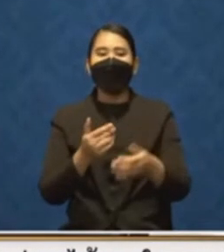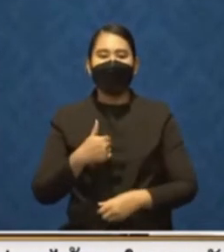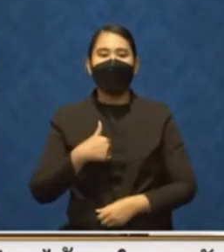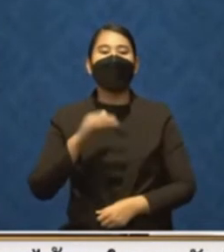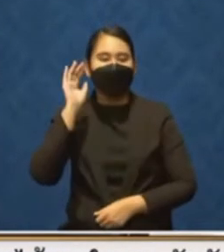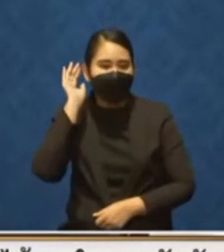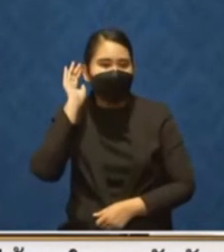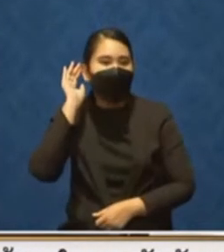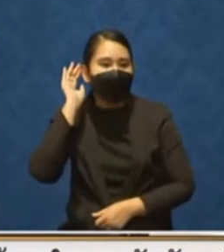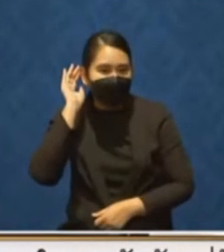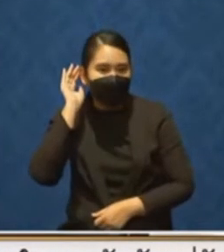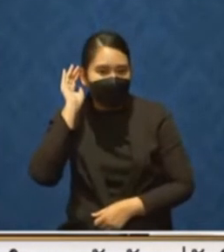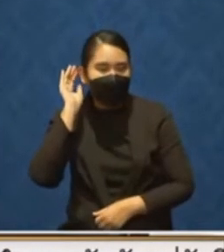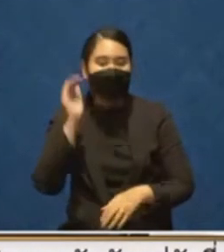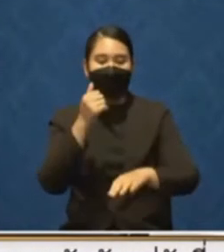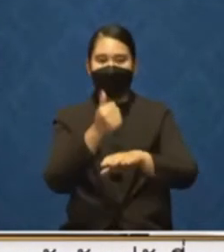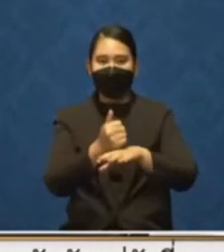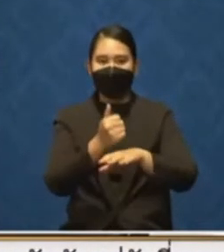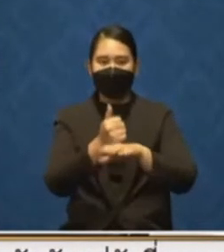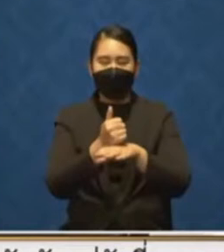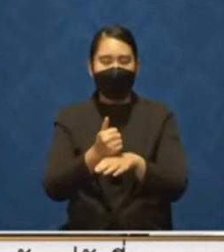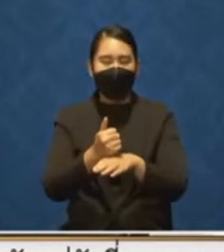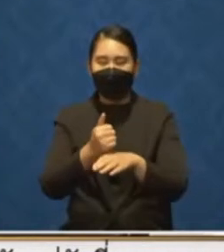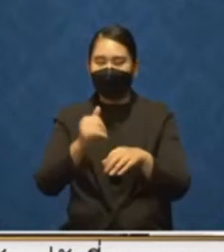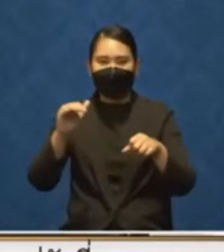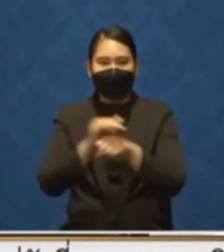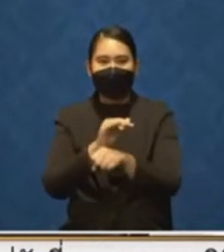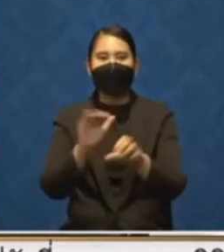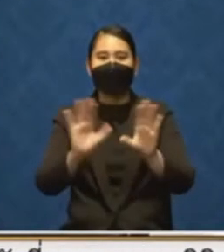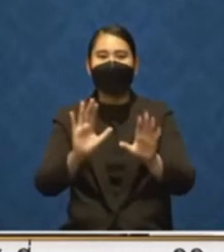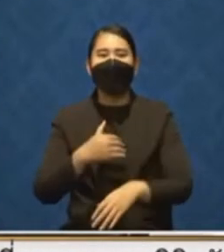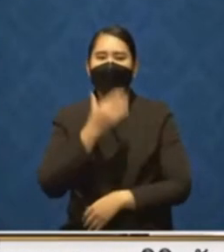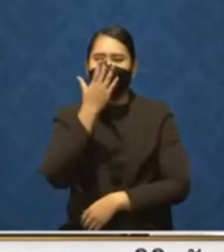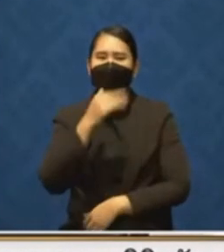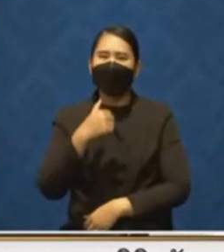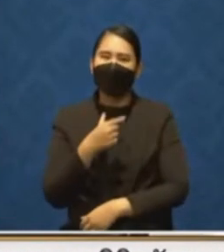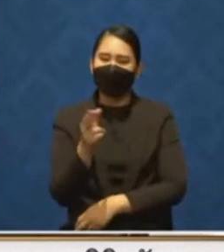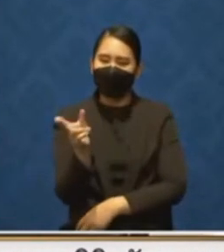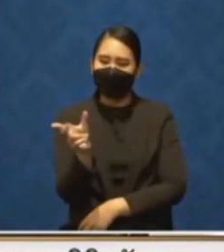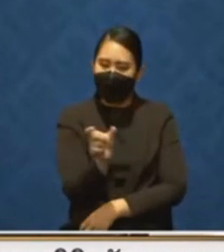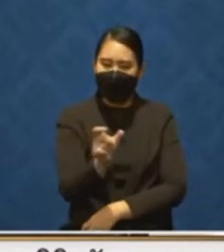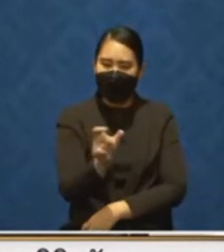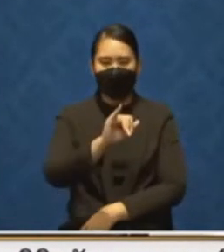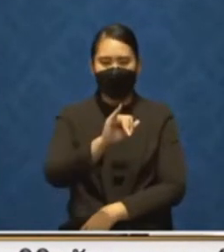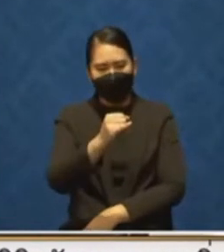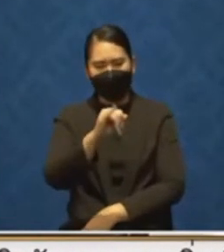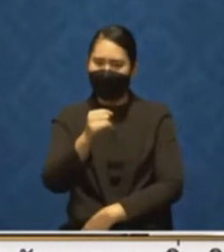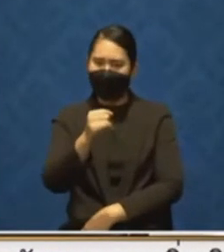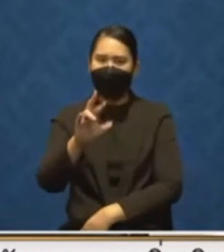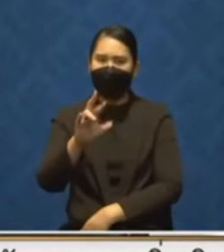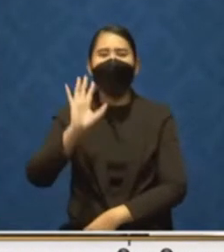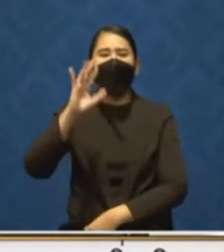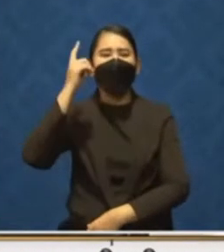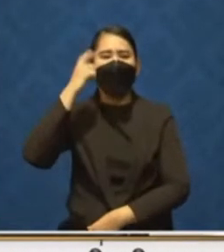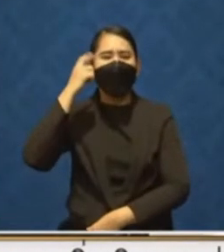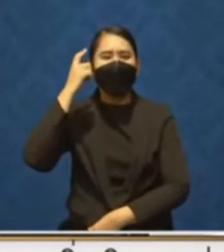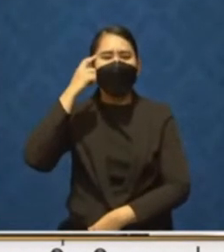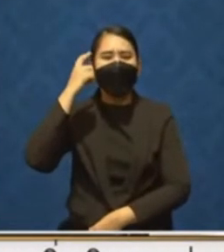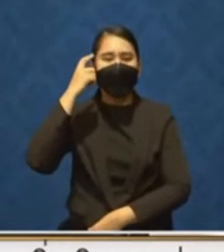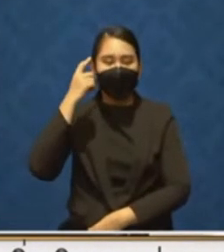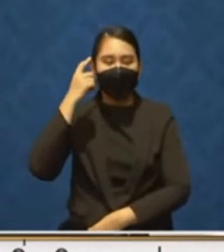จุติไกรฤกษ์ผมอาจจะไม่รู้ทุกเรื่องหรอกเพราะมันมีไอ้พวกจออะไรจอในตัวเยอะจริงๆรู้จักหมดอ้ะ